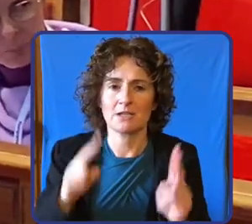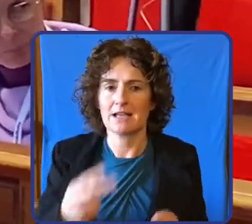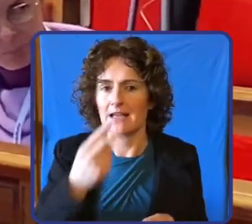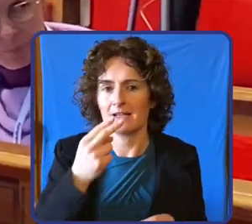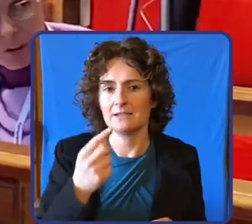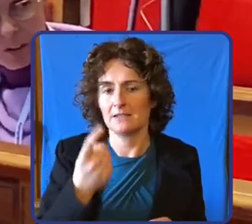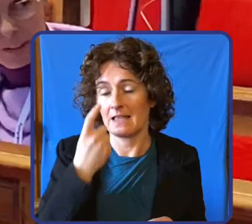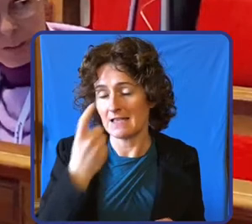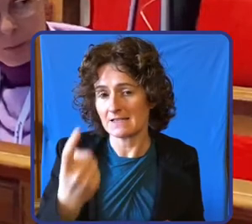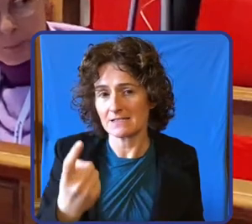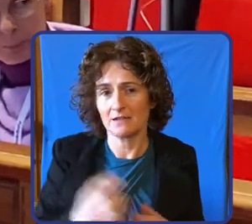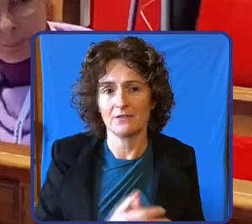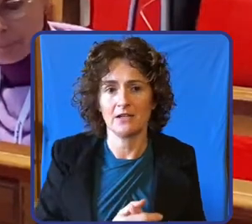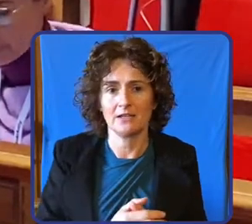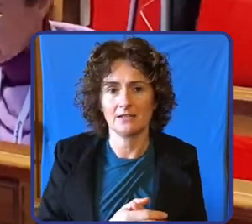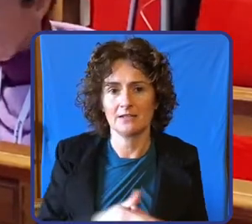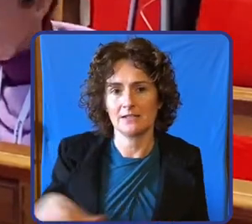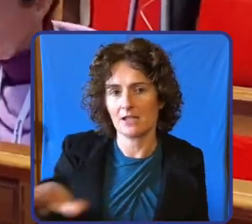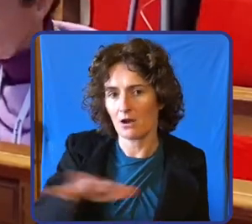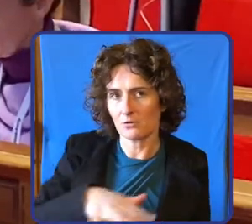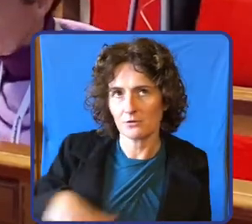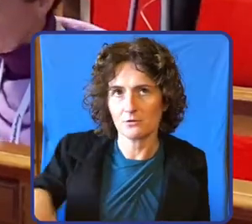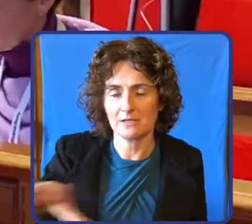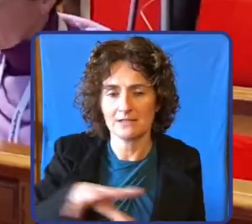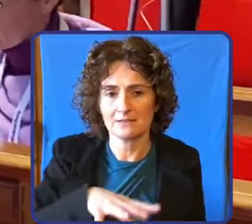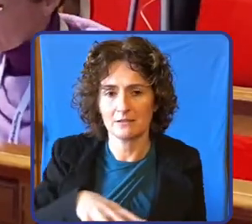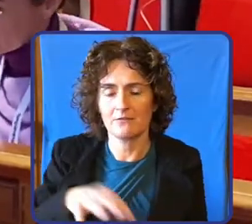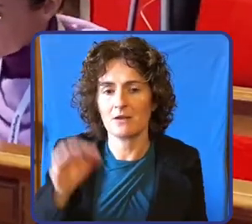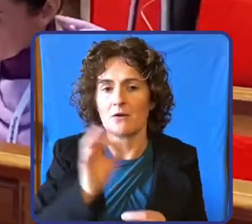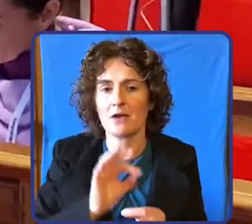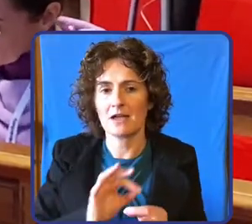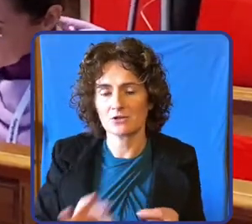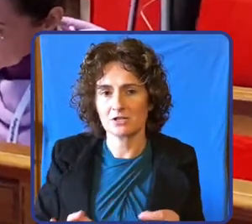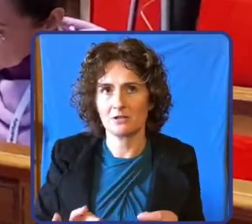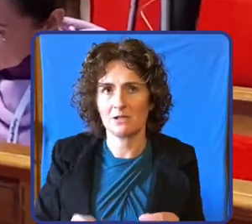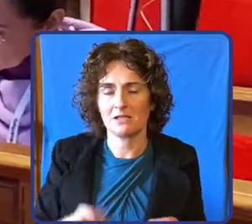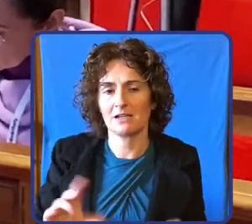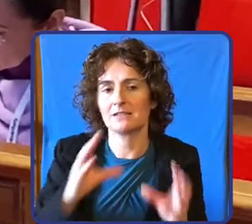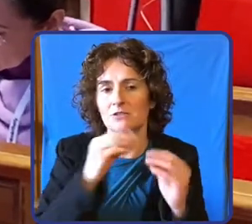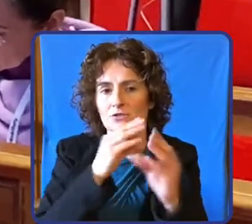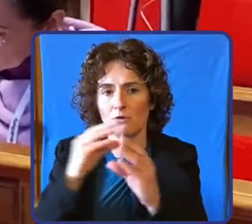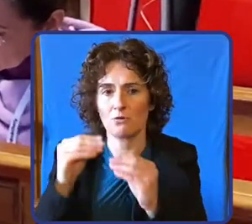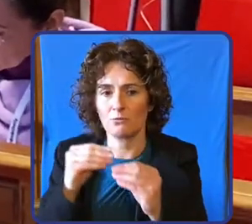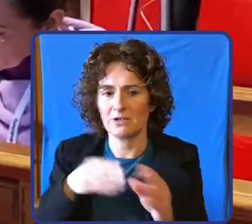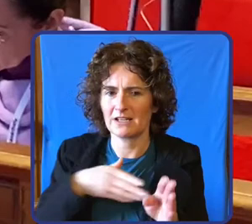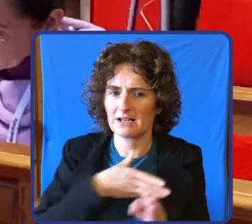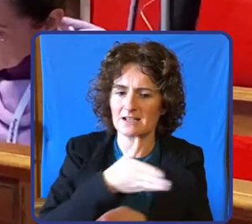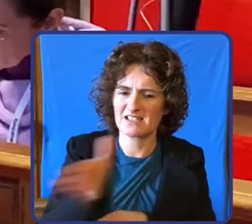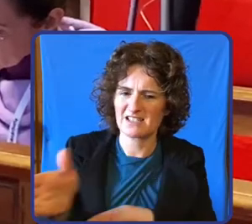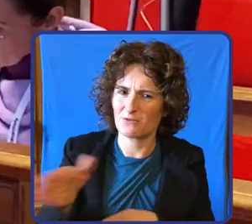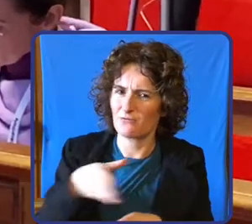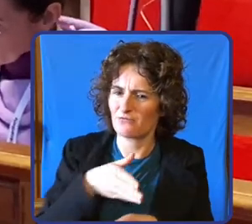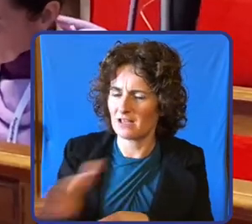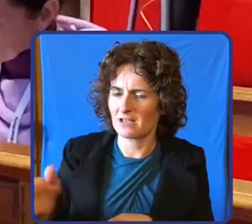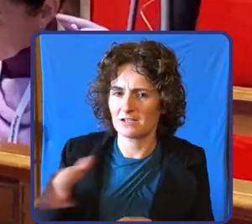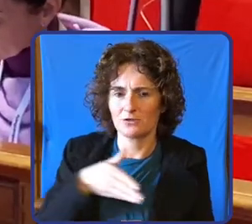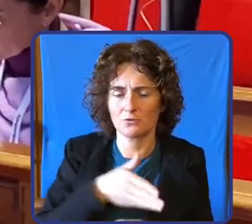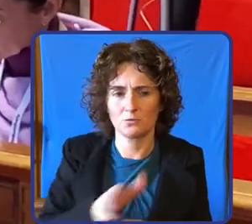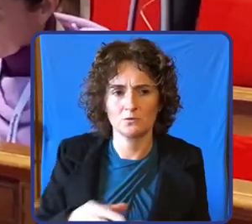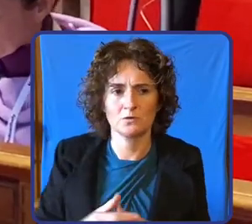vennünk a körülöttünk zajló eseményeket és azt, hogy a kommunikáció félrecsúszott, és